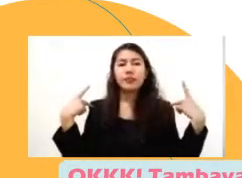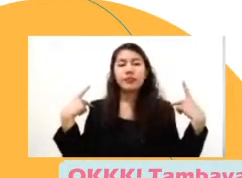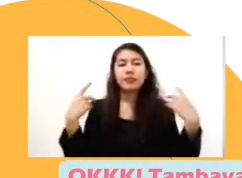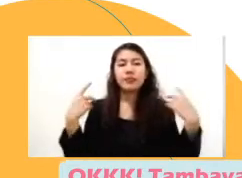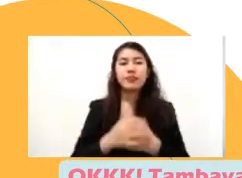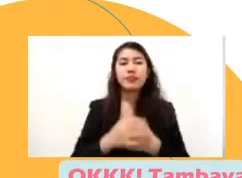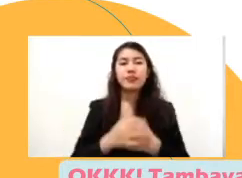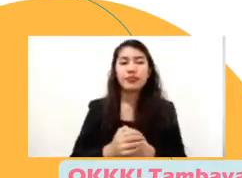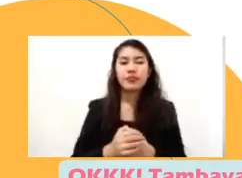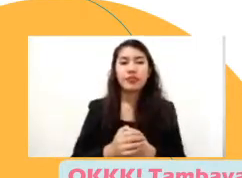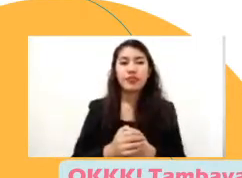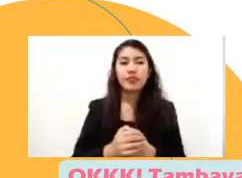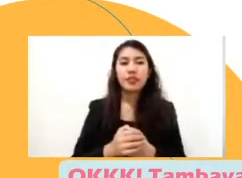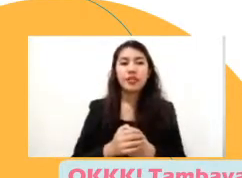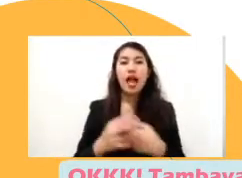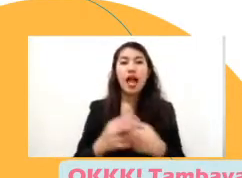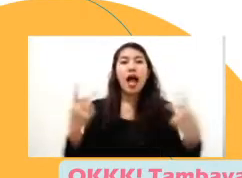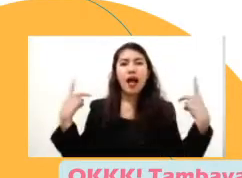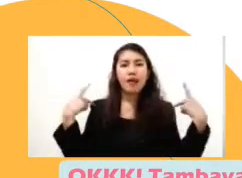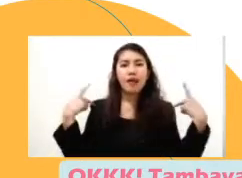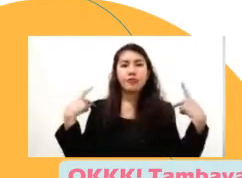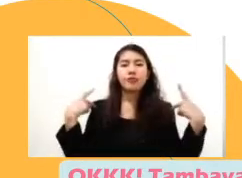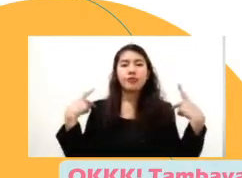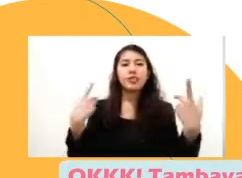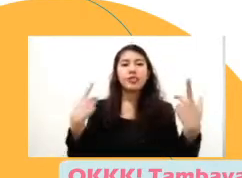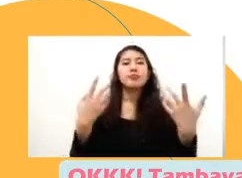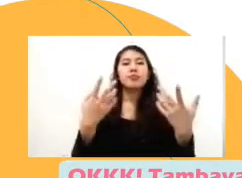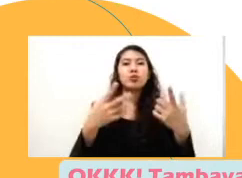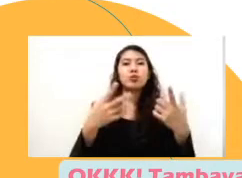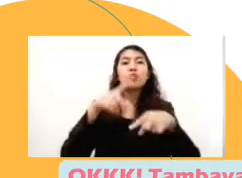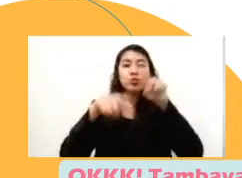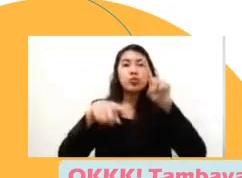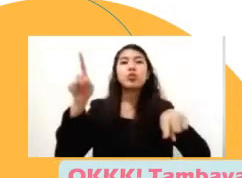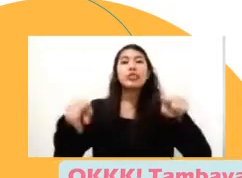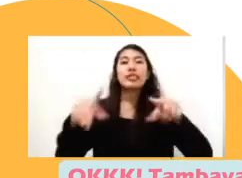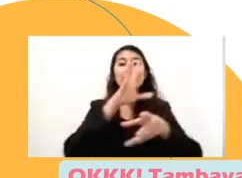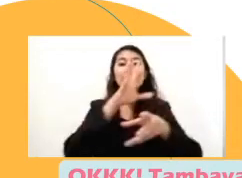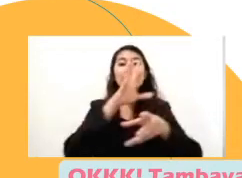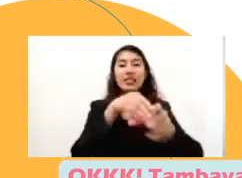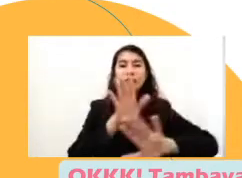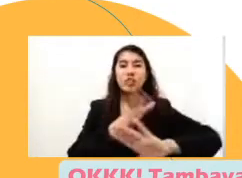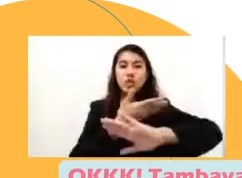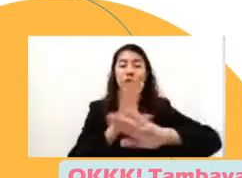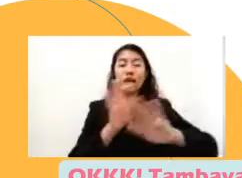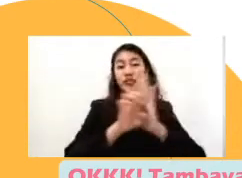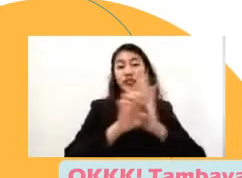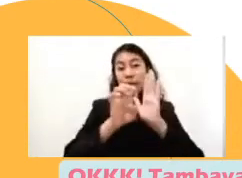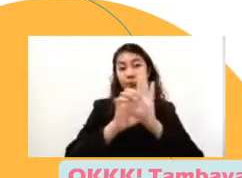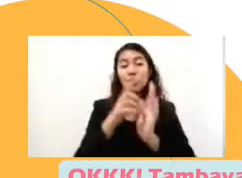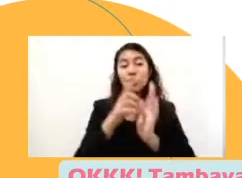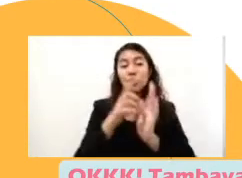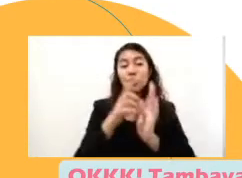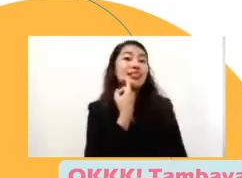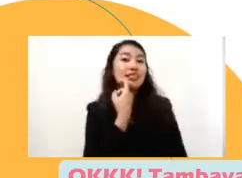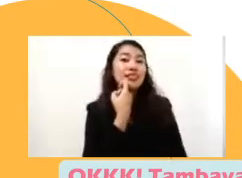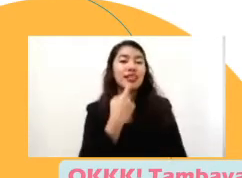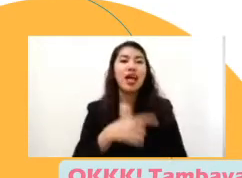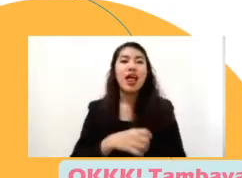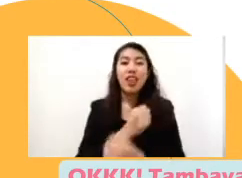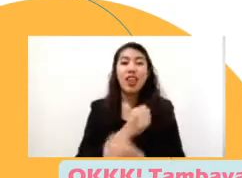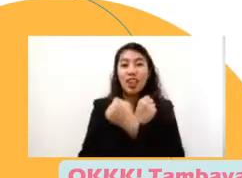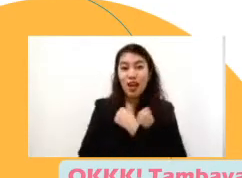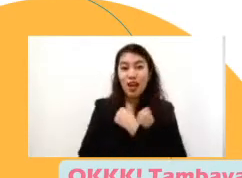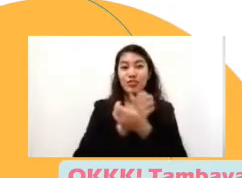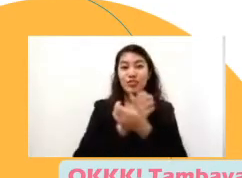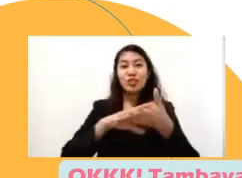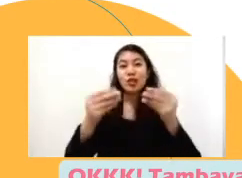mayroong nangyayaring paglalakbay sa isang kanta. So gagamitin ko na example ko kanina. Love Story ni Taylor Swift.